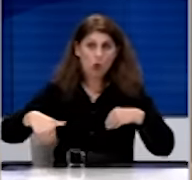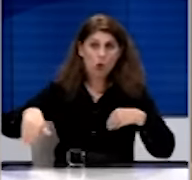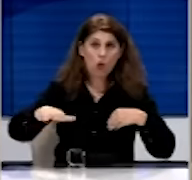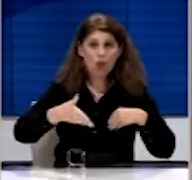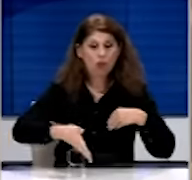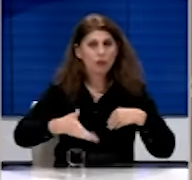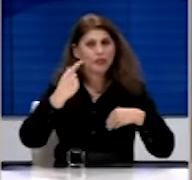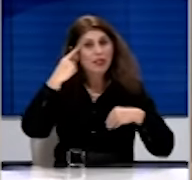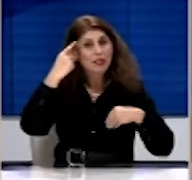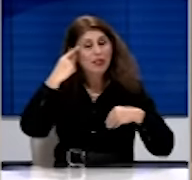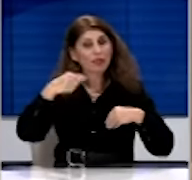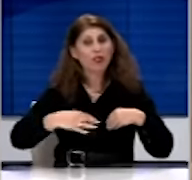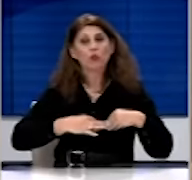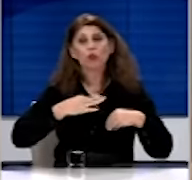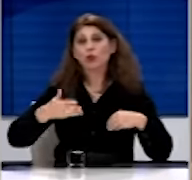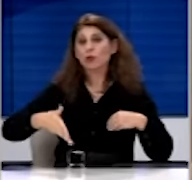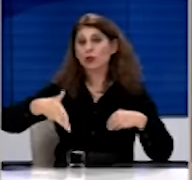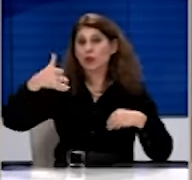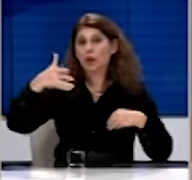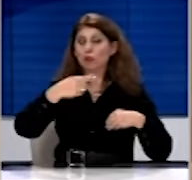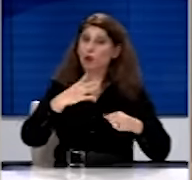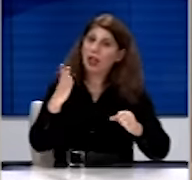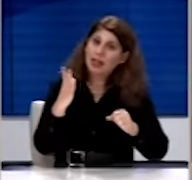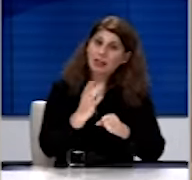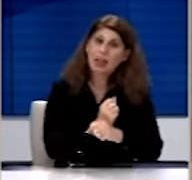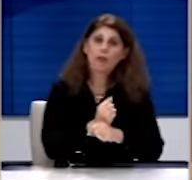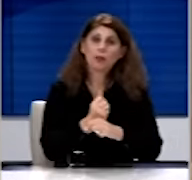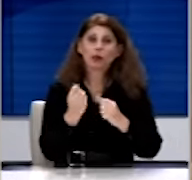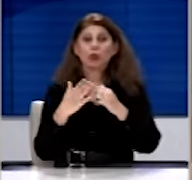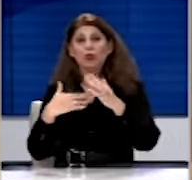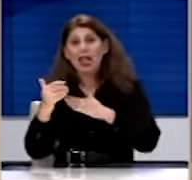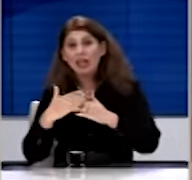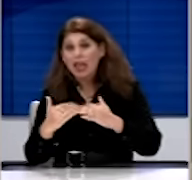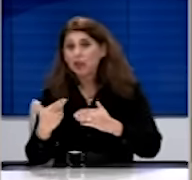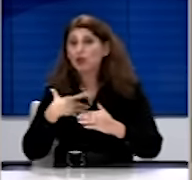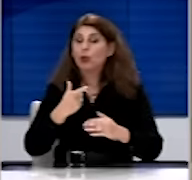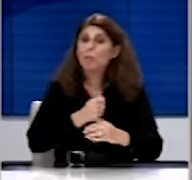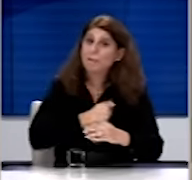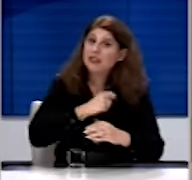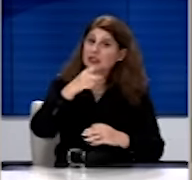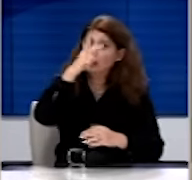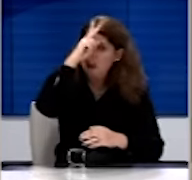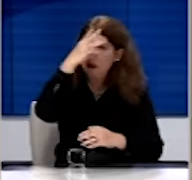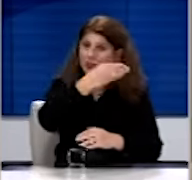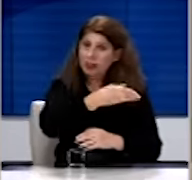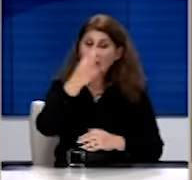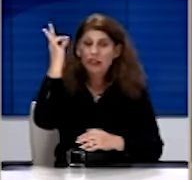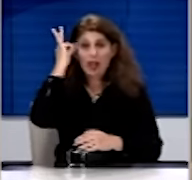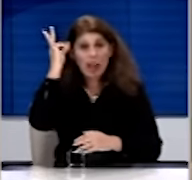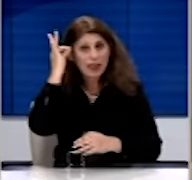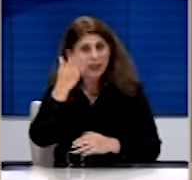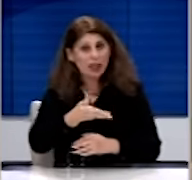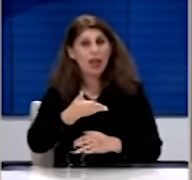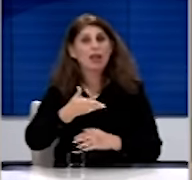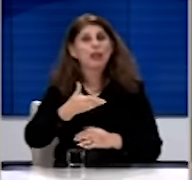ήταν ιδέα του κυρίου Μητσοτάκη, ο οποίος κατάφερε με το ταλέντο του να πείσει τη Γερμανία, τη Γαλλία